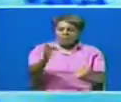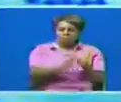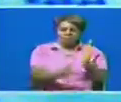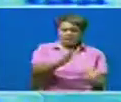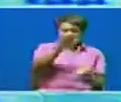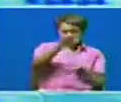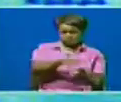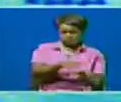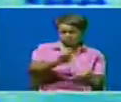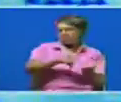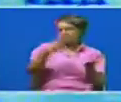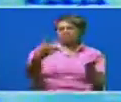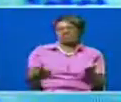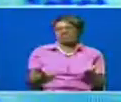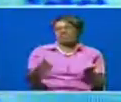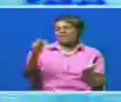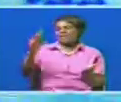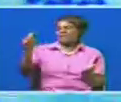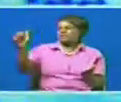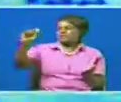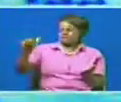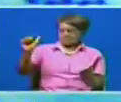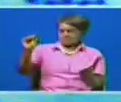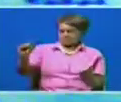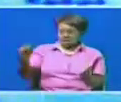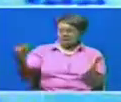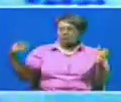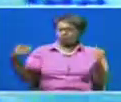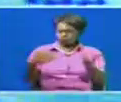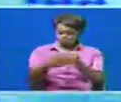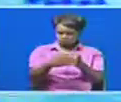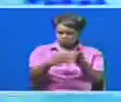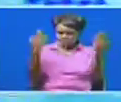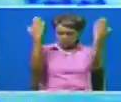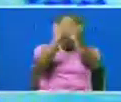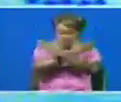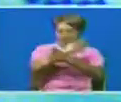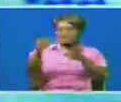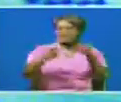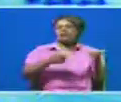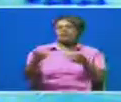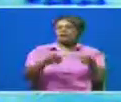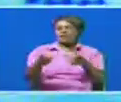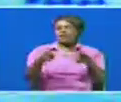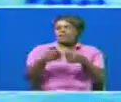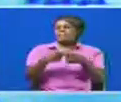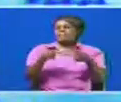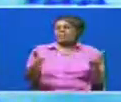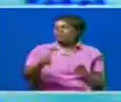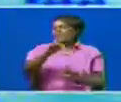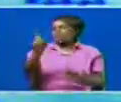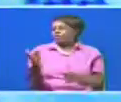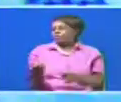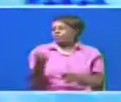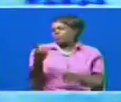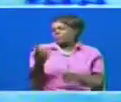nayo ikionekana kufeli. Sasa NTSA imerejelea hatua ya kupiga marufuku safari za usiku kwa magari ya umma. Hata hivyo, maswali yameibuka